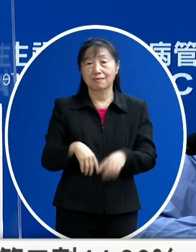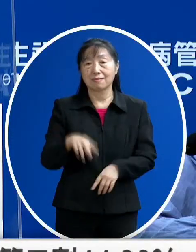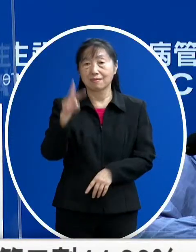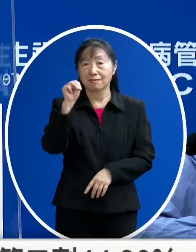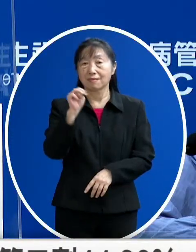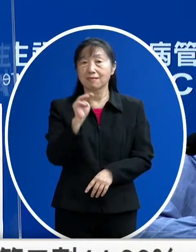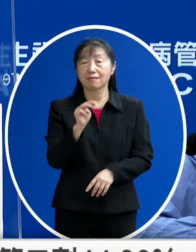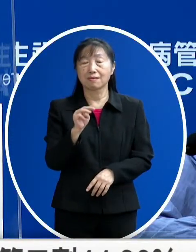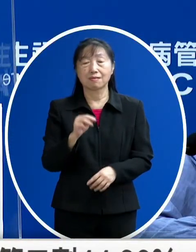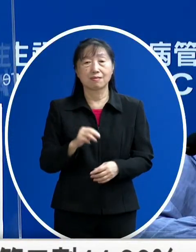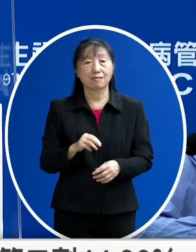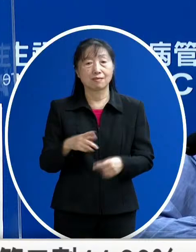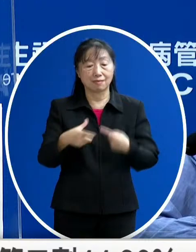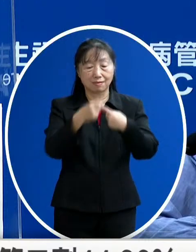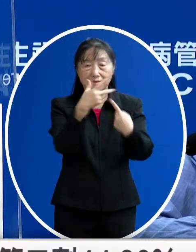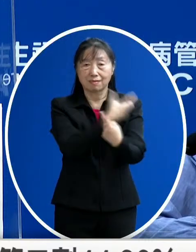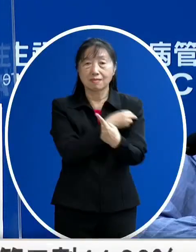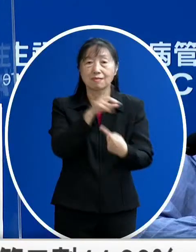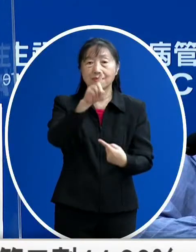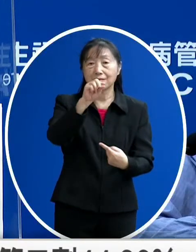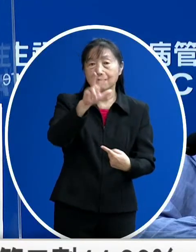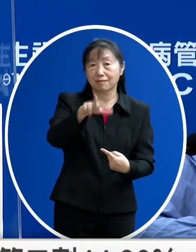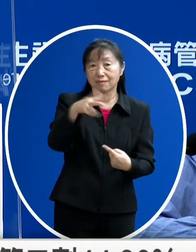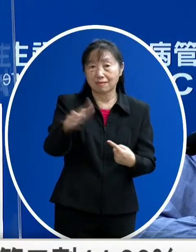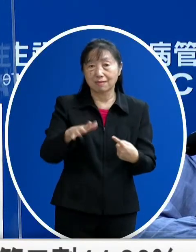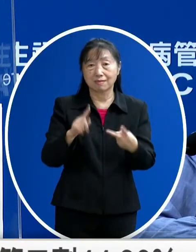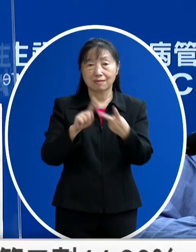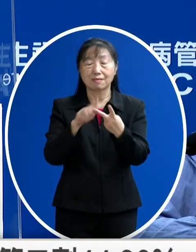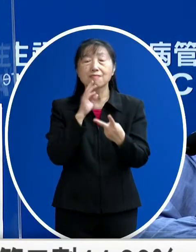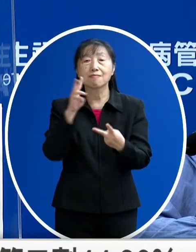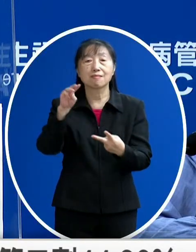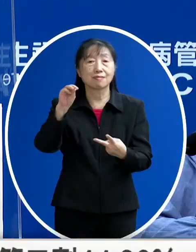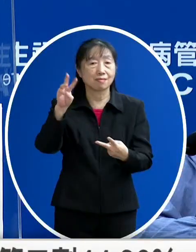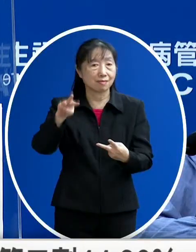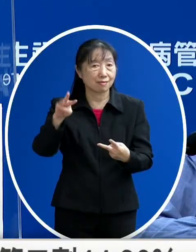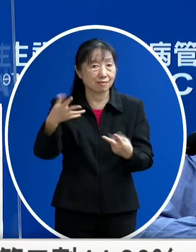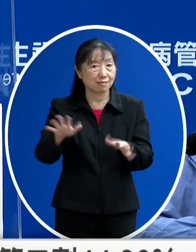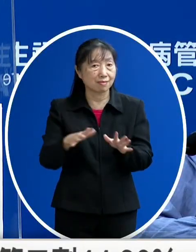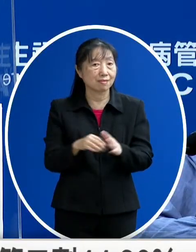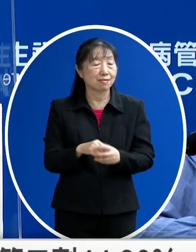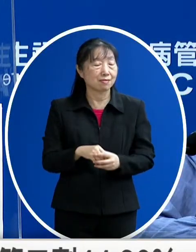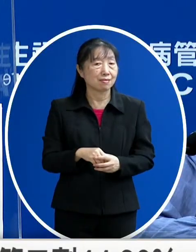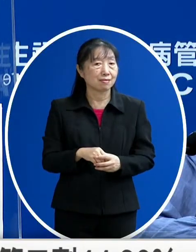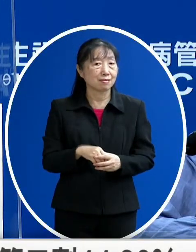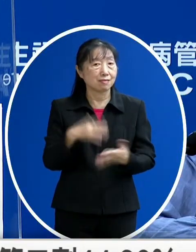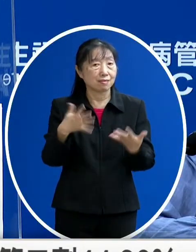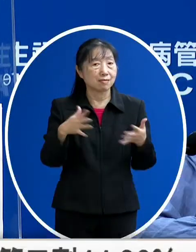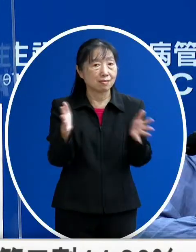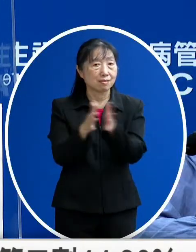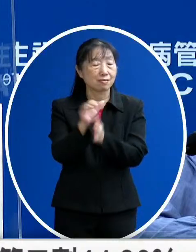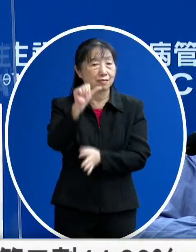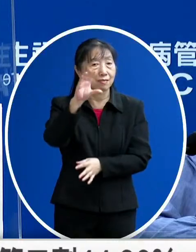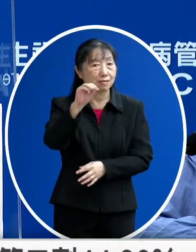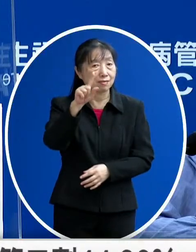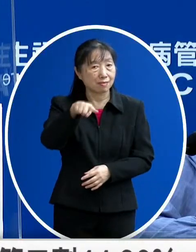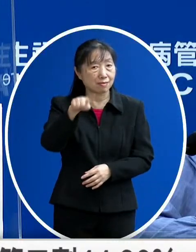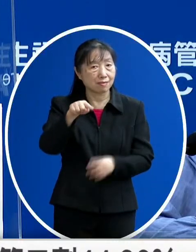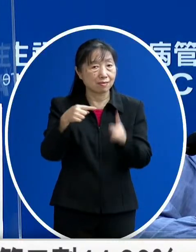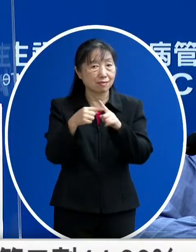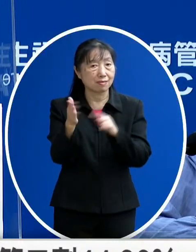纳，第一剂17,000多，第二剂33,000多，大概是51,000出头。